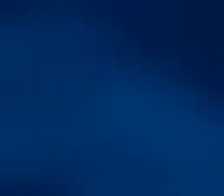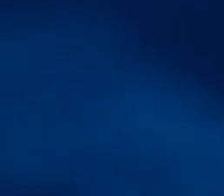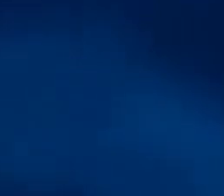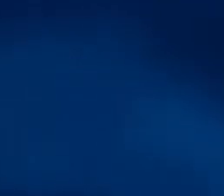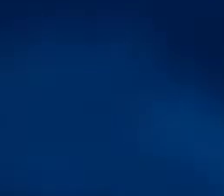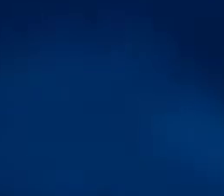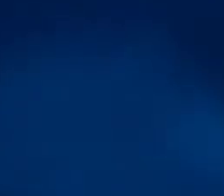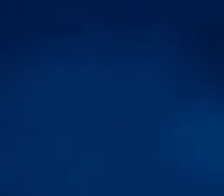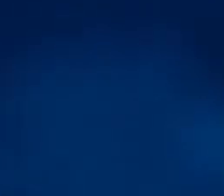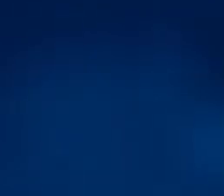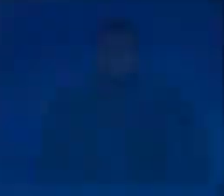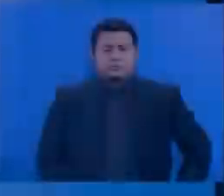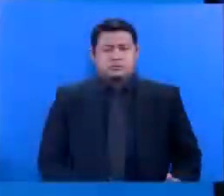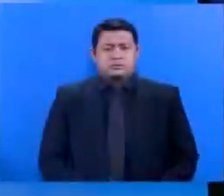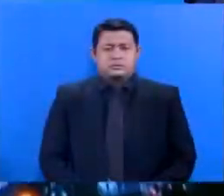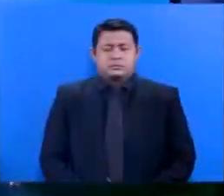Hey